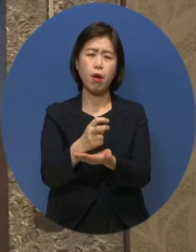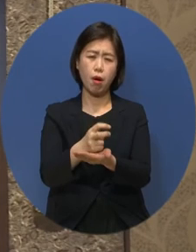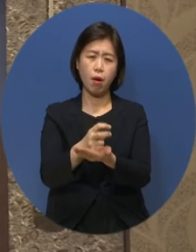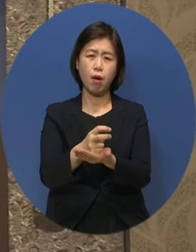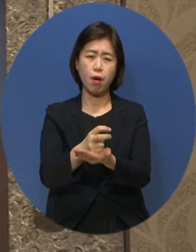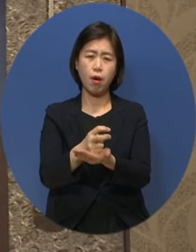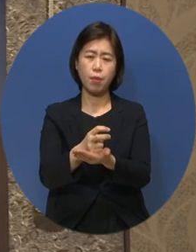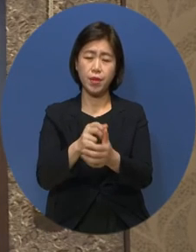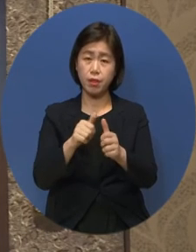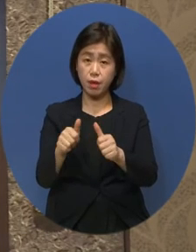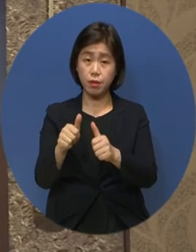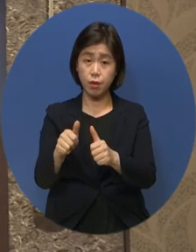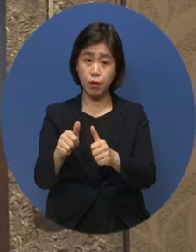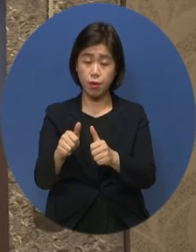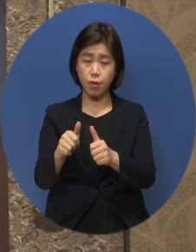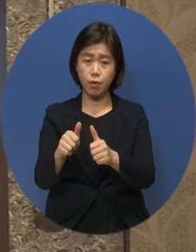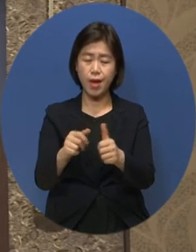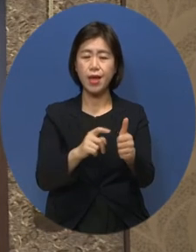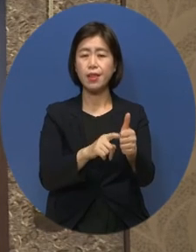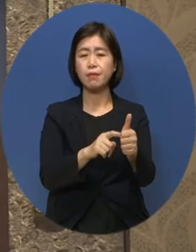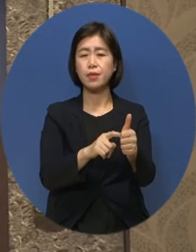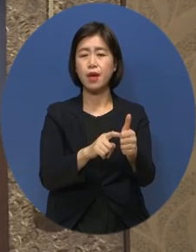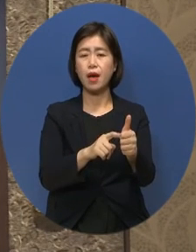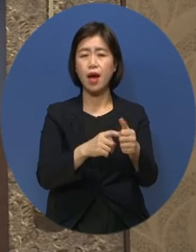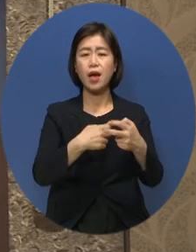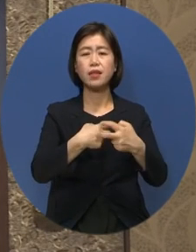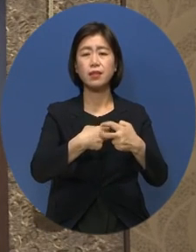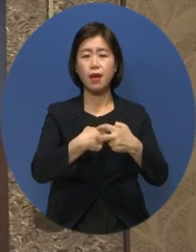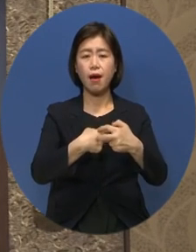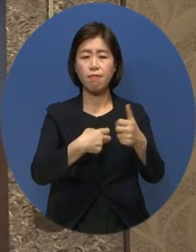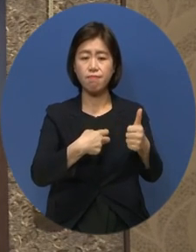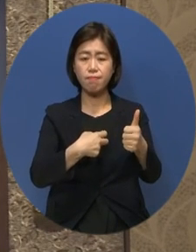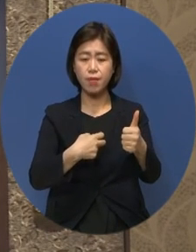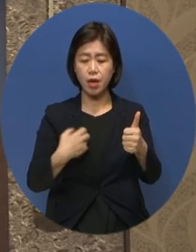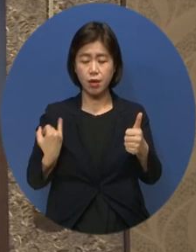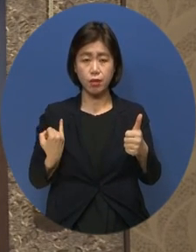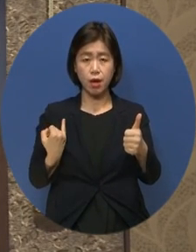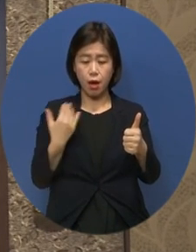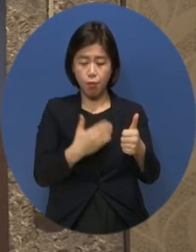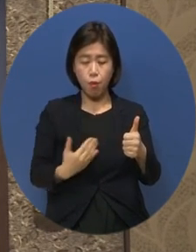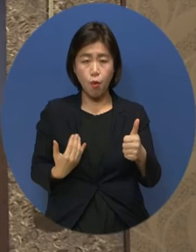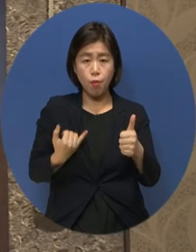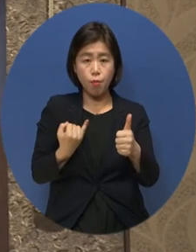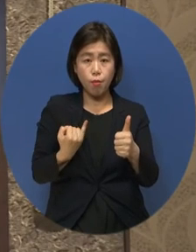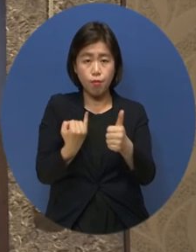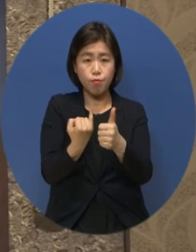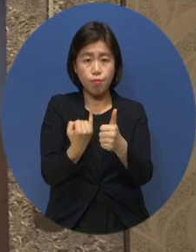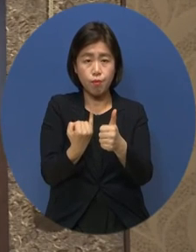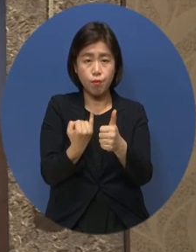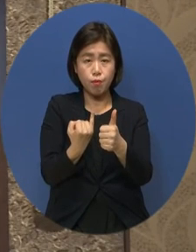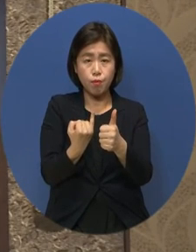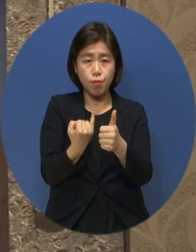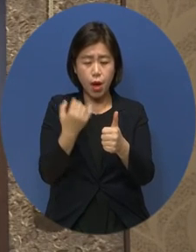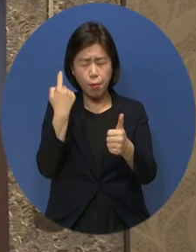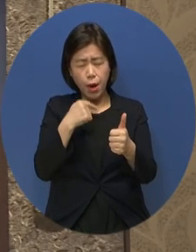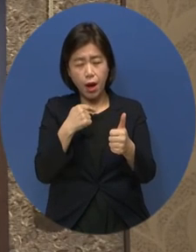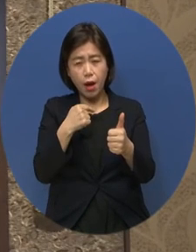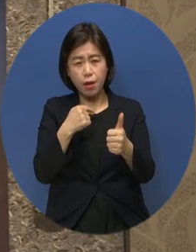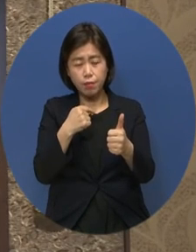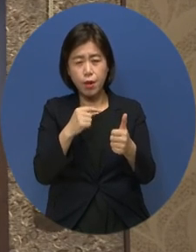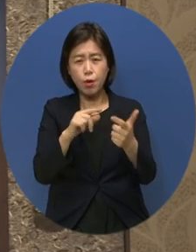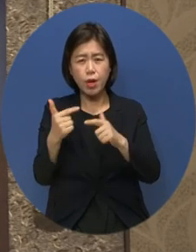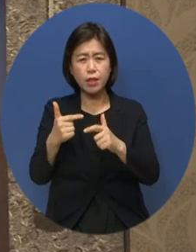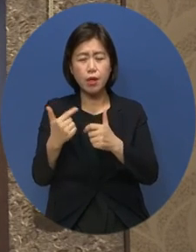보여선 안된다 아 이래서 집에서 축 어 가는 겁니다 그래서 국내에 본부에 다가 급하게 연락을